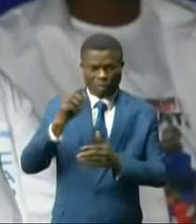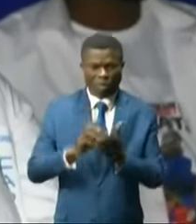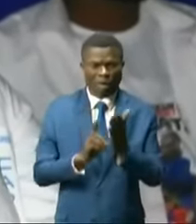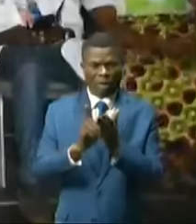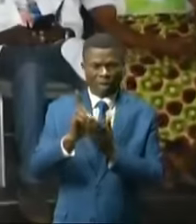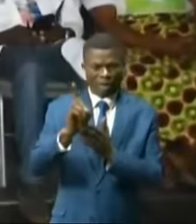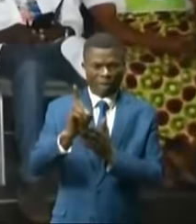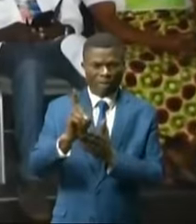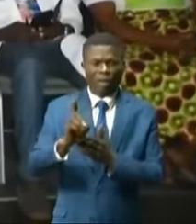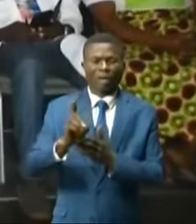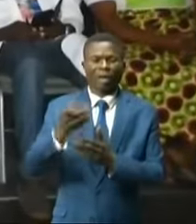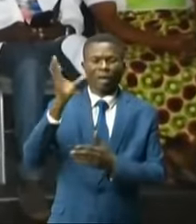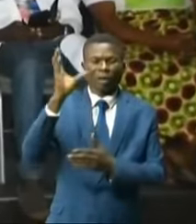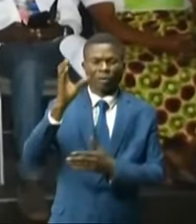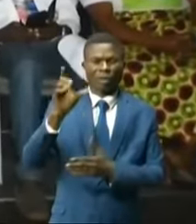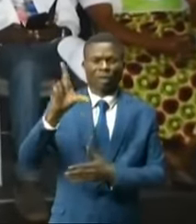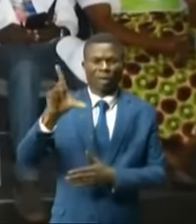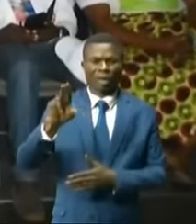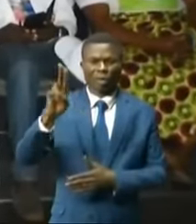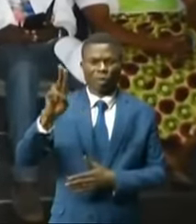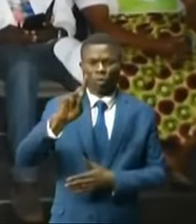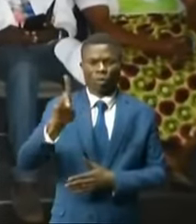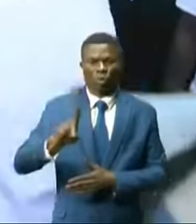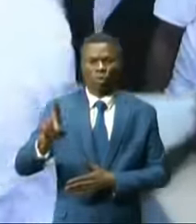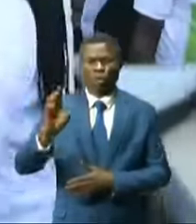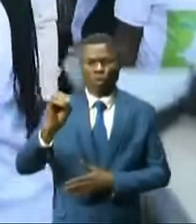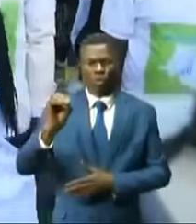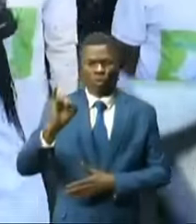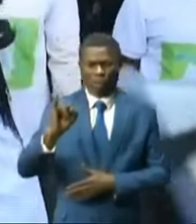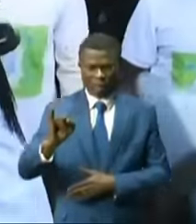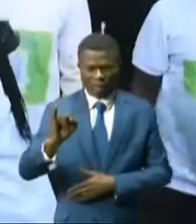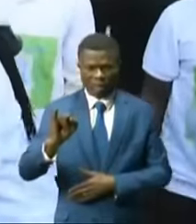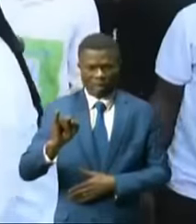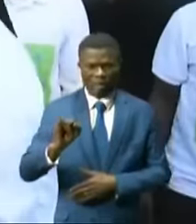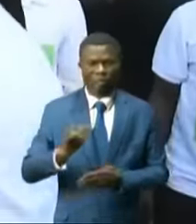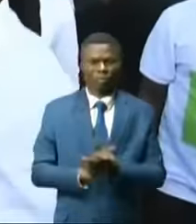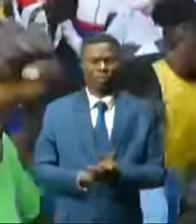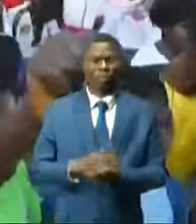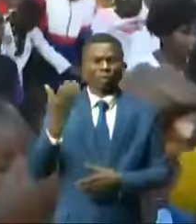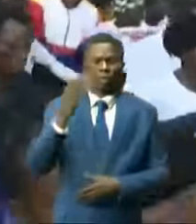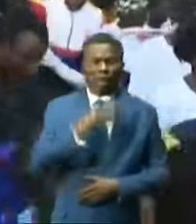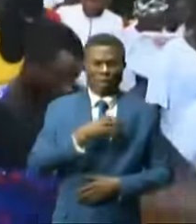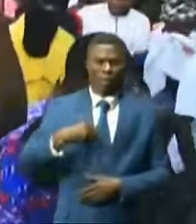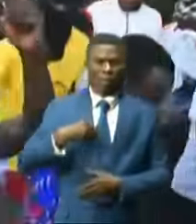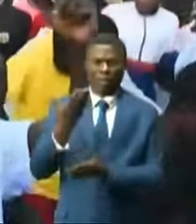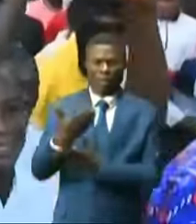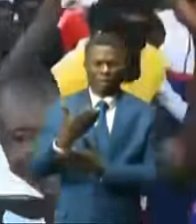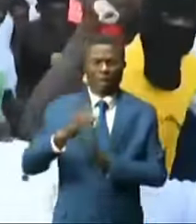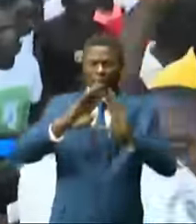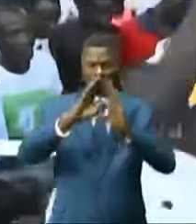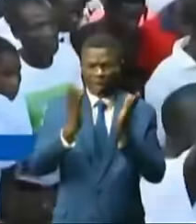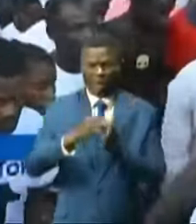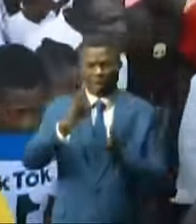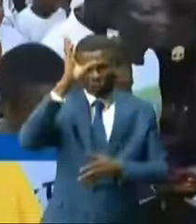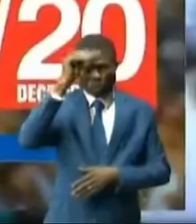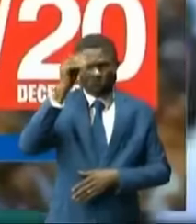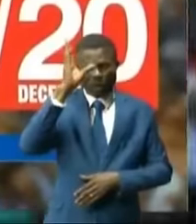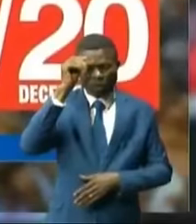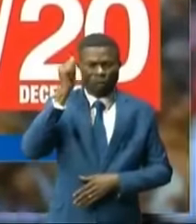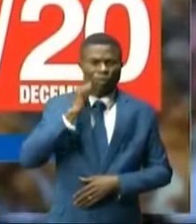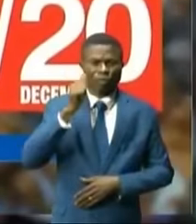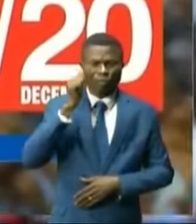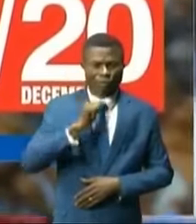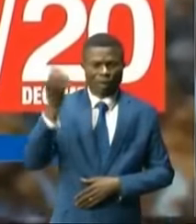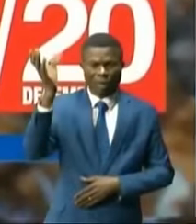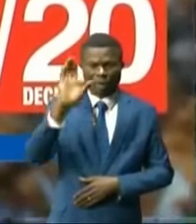le développement de la riche province du Congo central, justement, Nefertiti Ngudianza appelle les fils et filles du Congo central